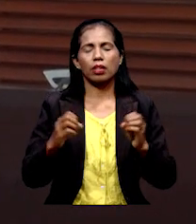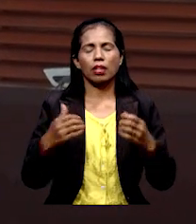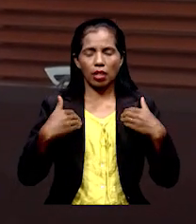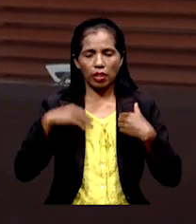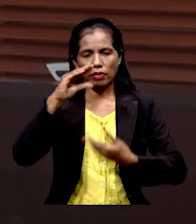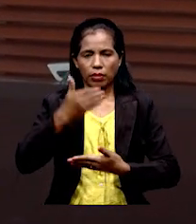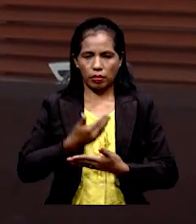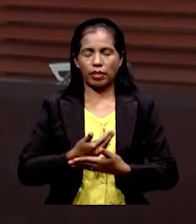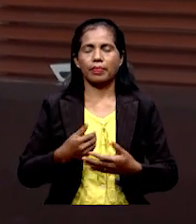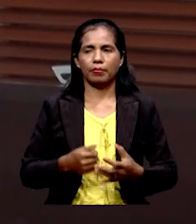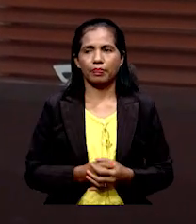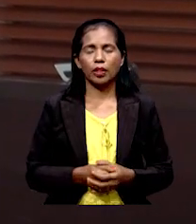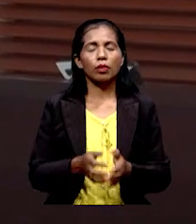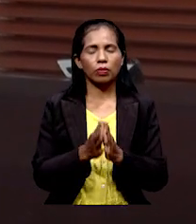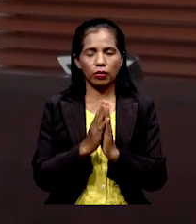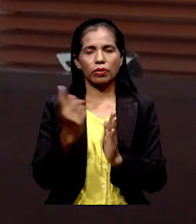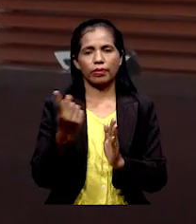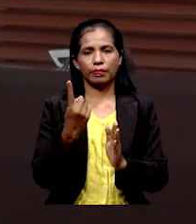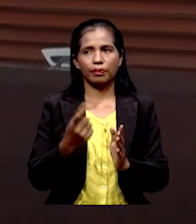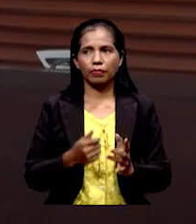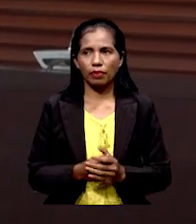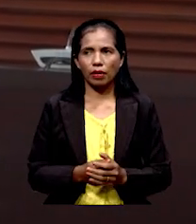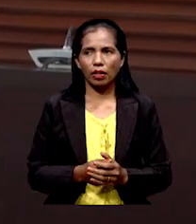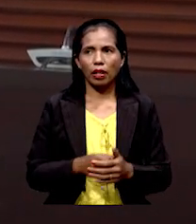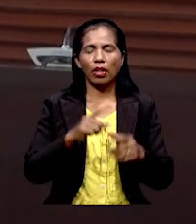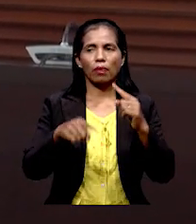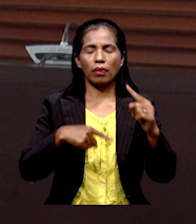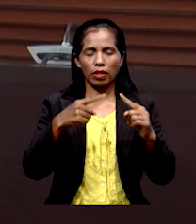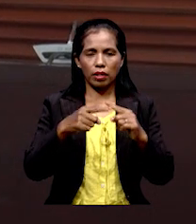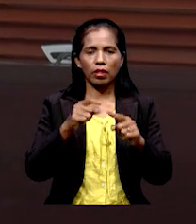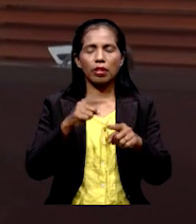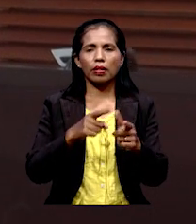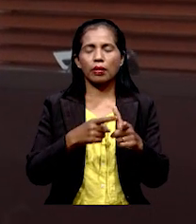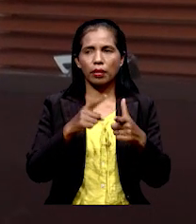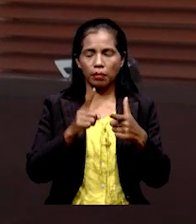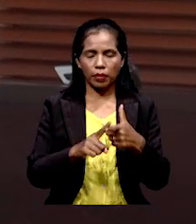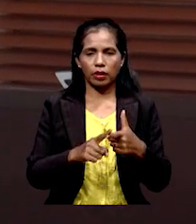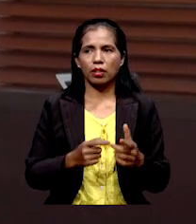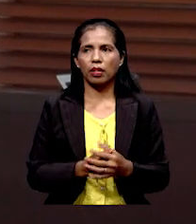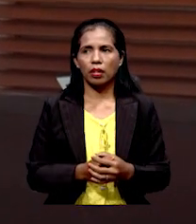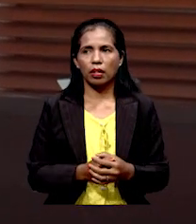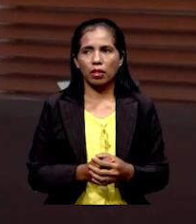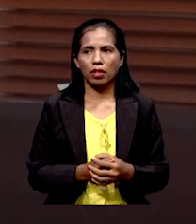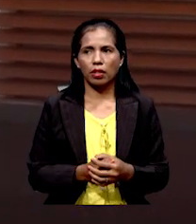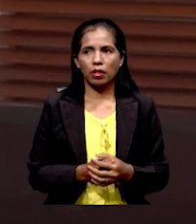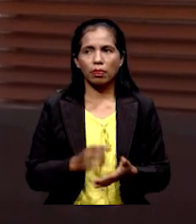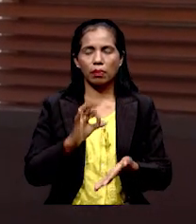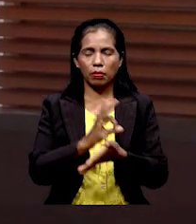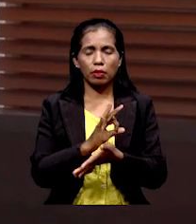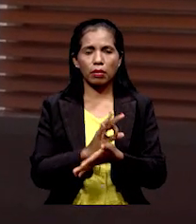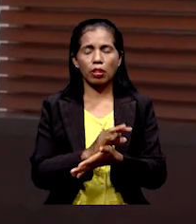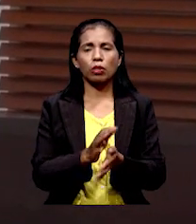musmaya, nih ini pemirsa, ini kalau bahira ya itu yang main, kalau ada yang sesuai, kalau lagi khusus, dia punya khusus